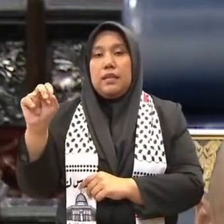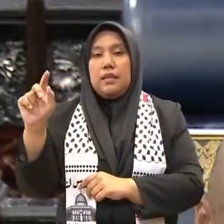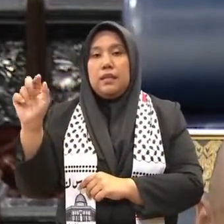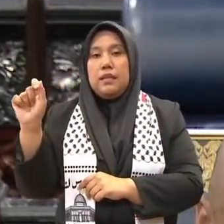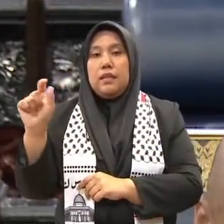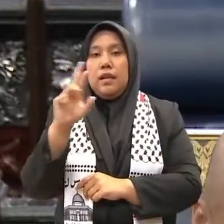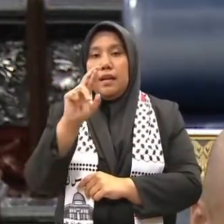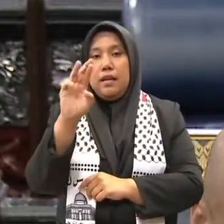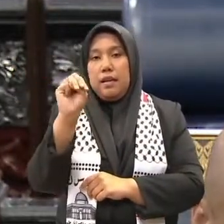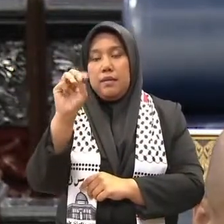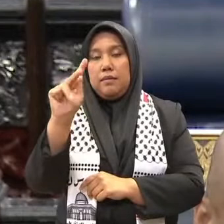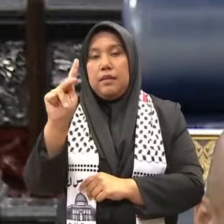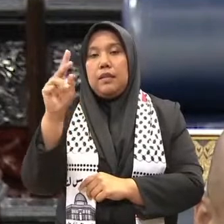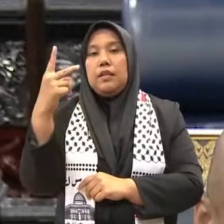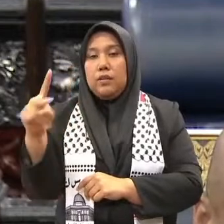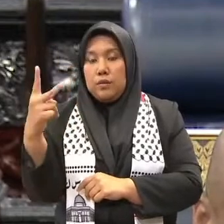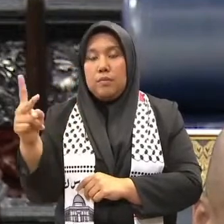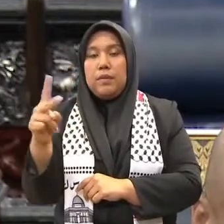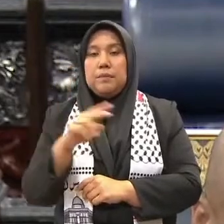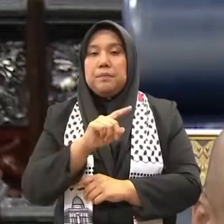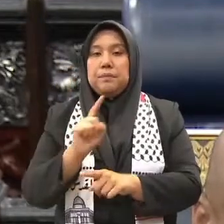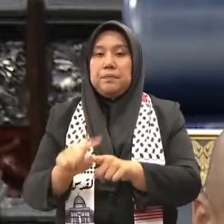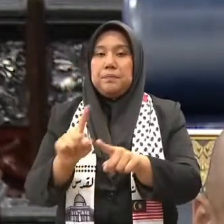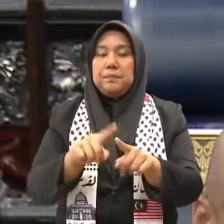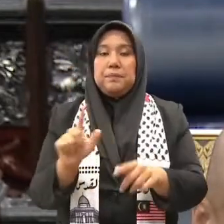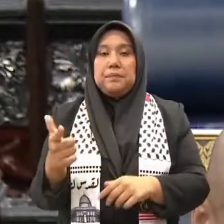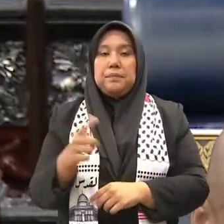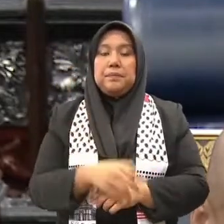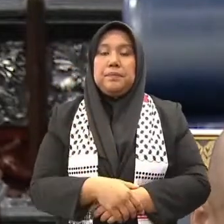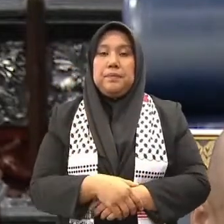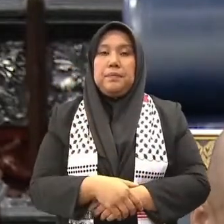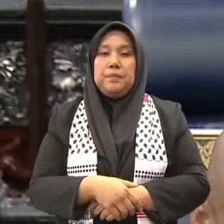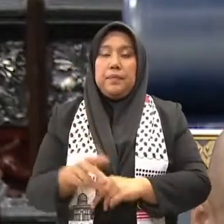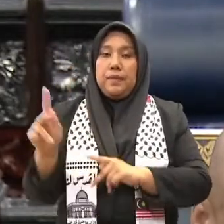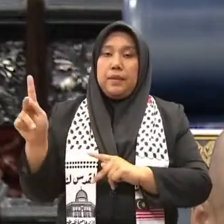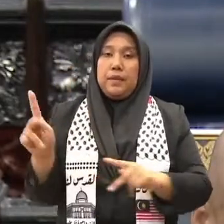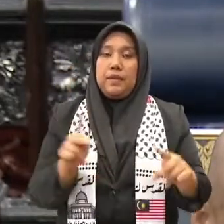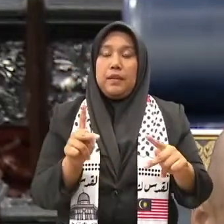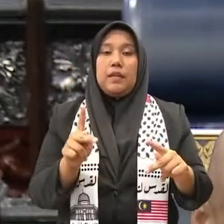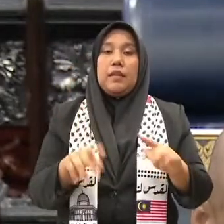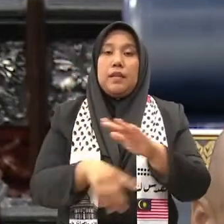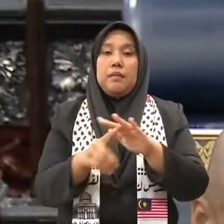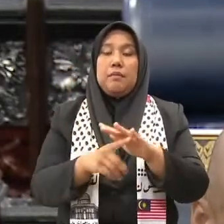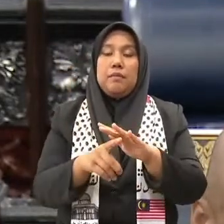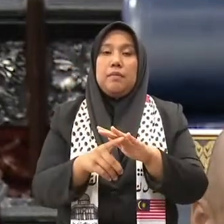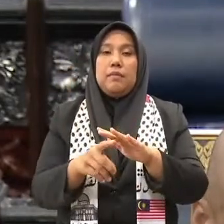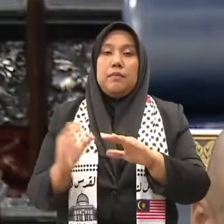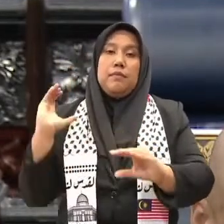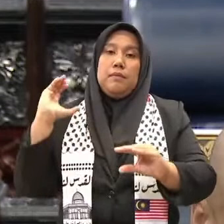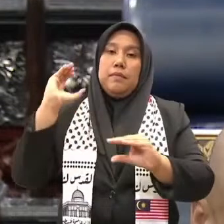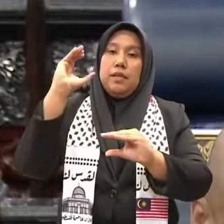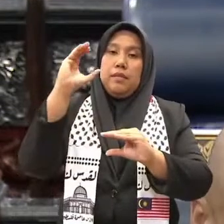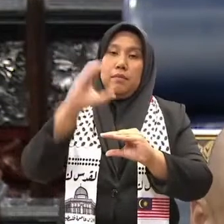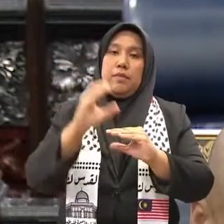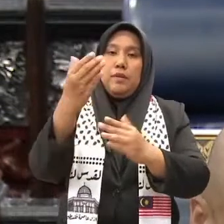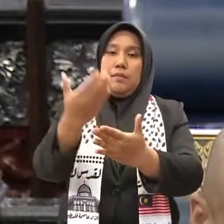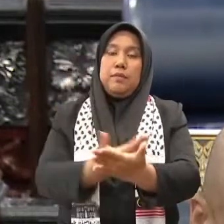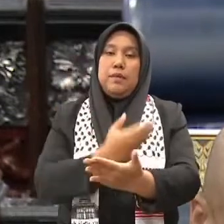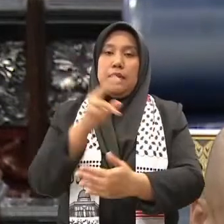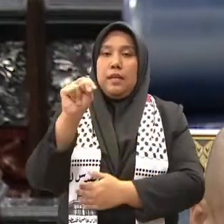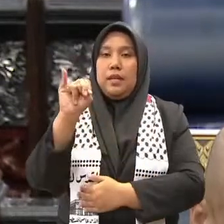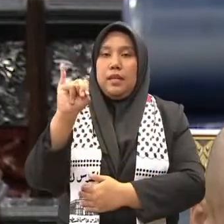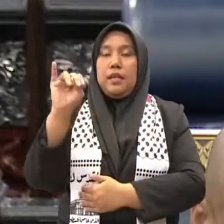rmk1 dan sebagainya dan Selain itu pelaksanaan dasar pelaburan baru ataupun new investment Policy dengan izin